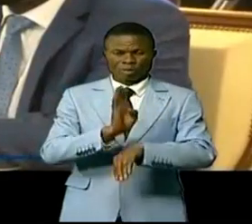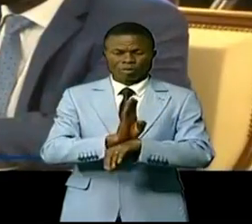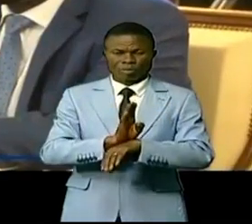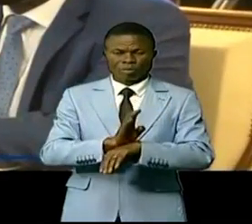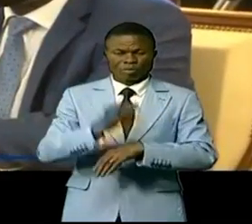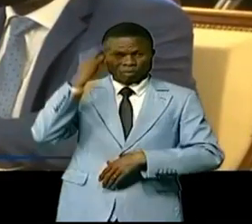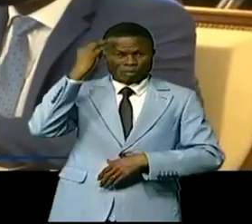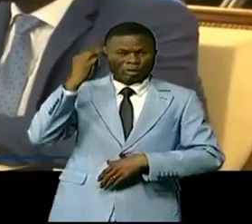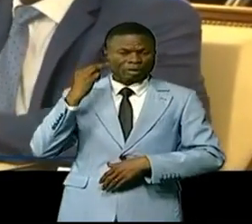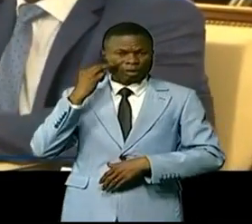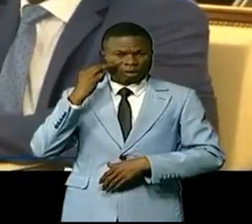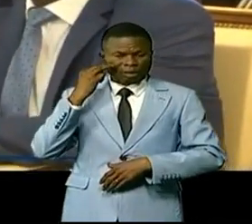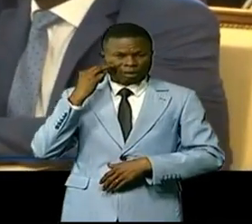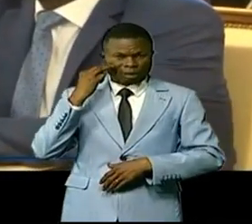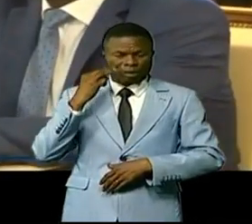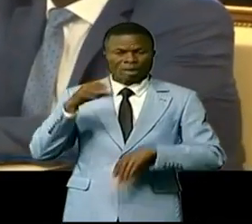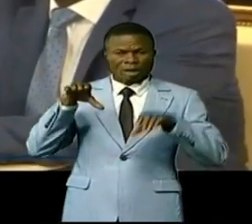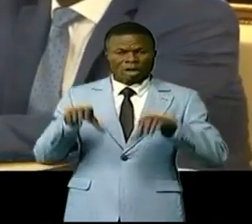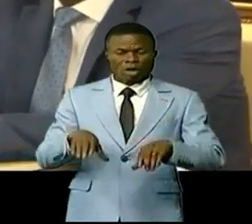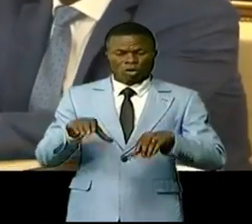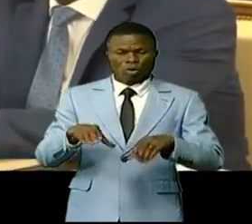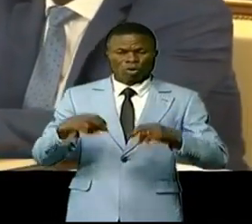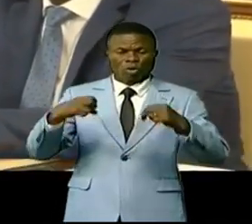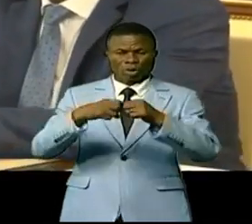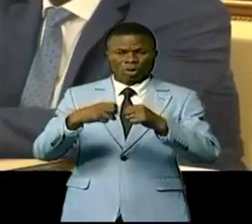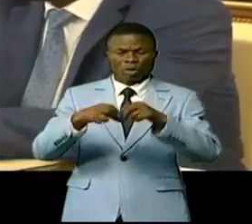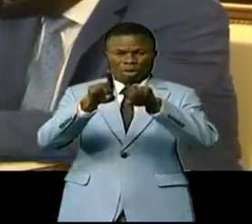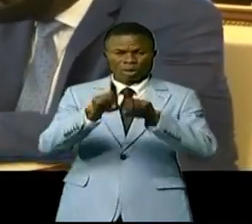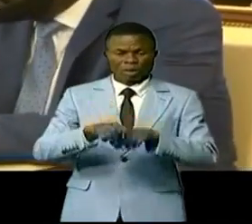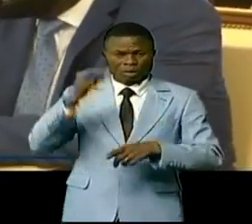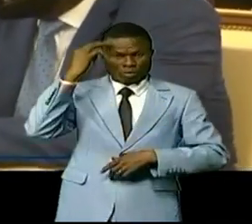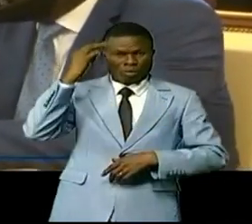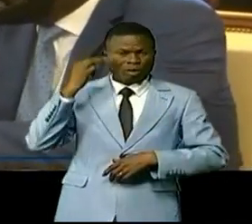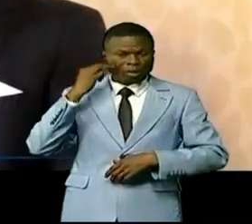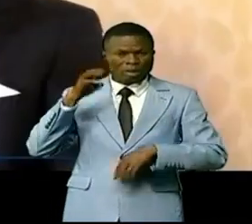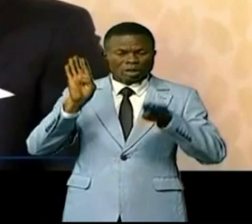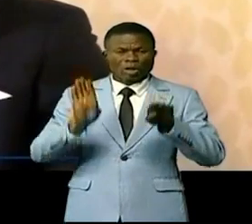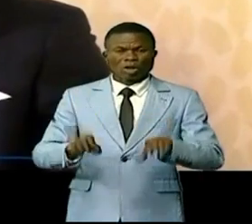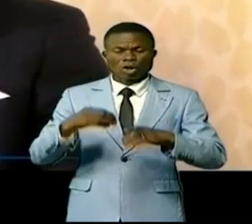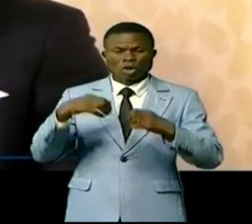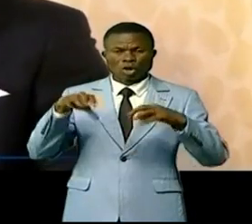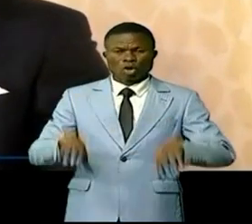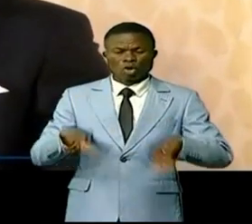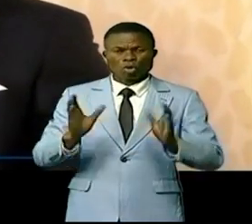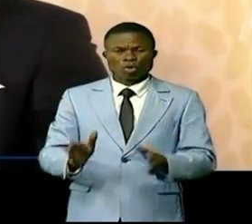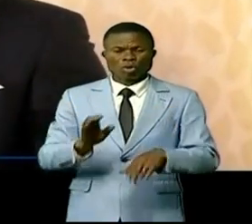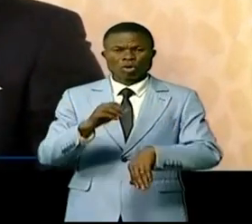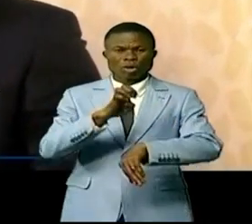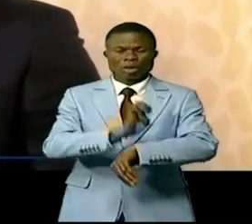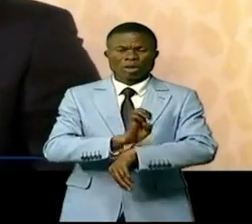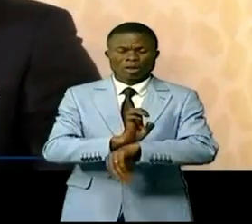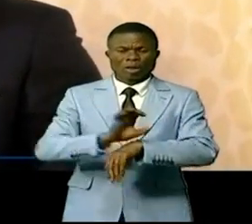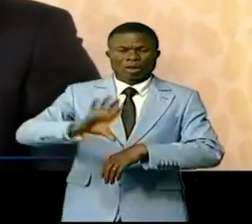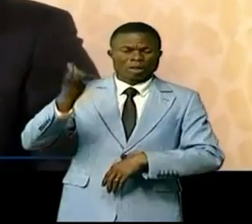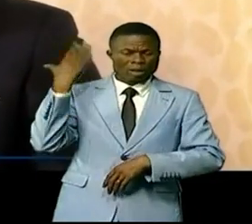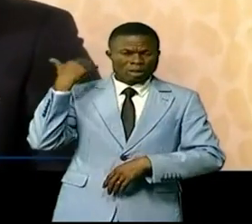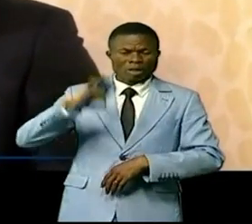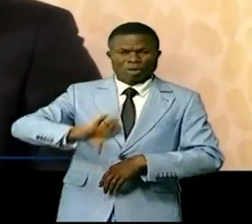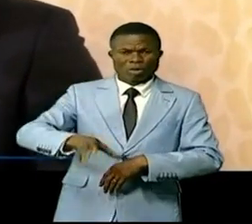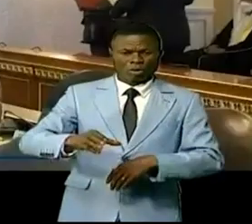de l'énergie Olivier Mwenze Mukalenk et le ministre congolais des hydrocarbures Bruno Jean-Richard